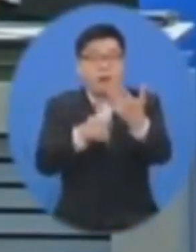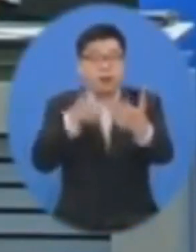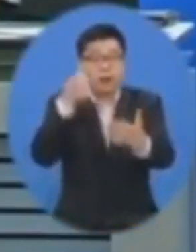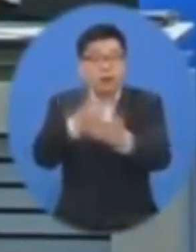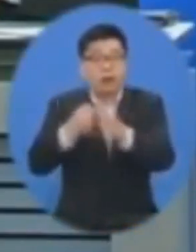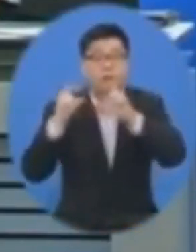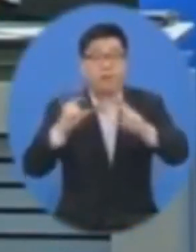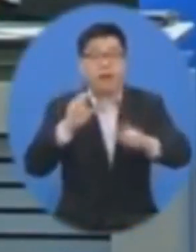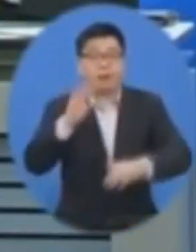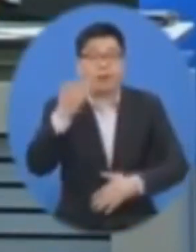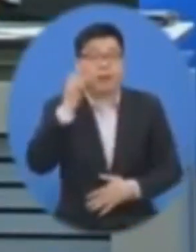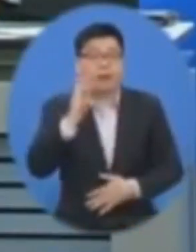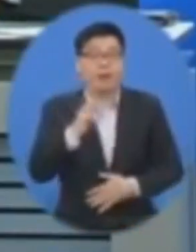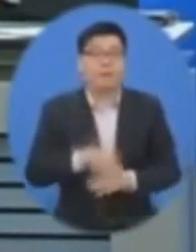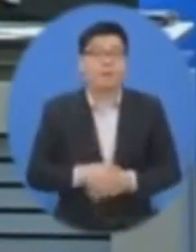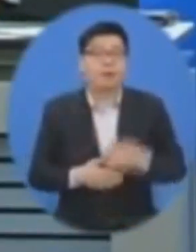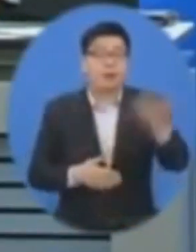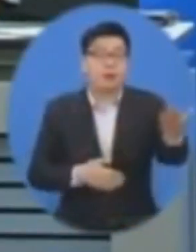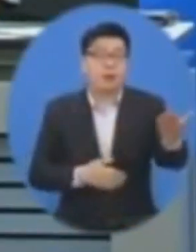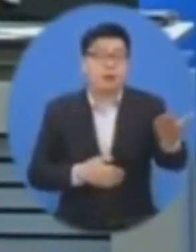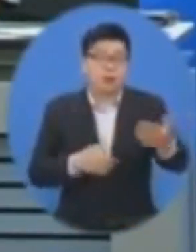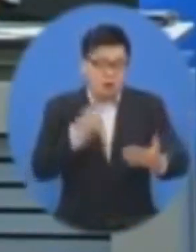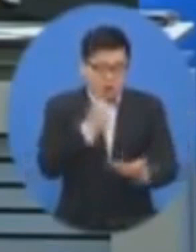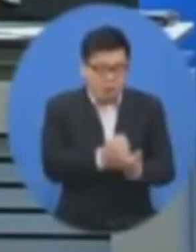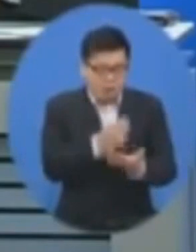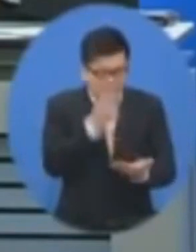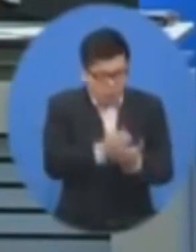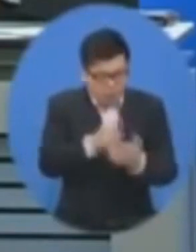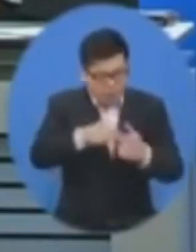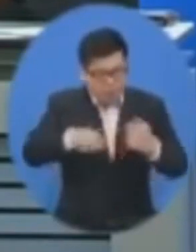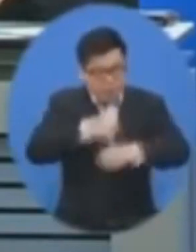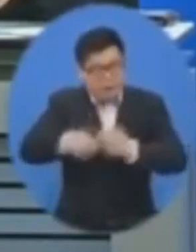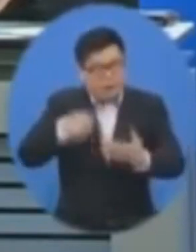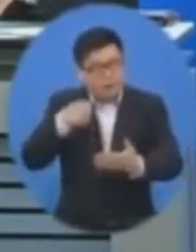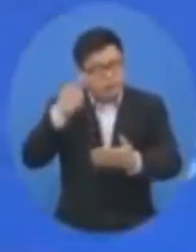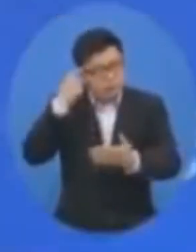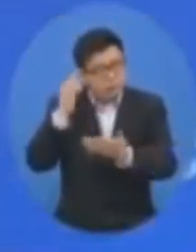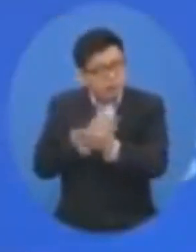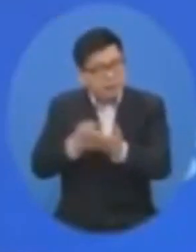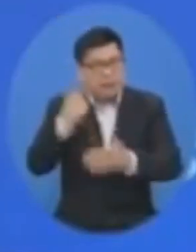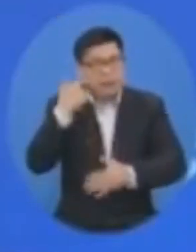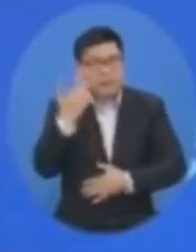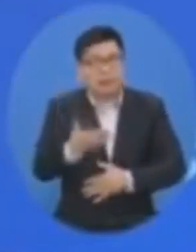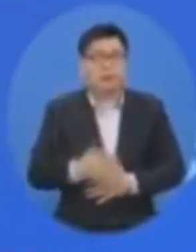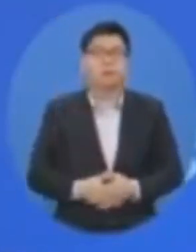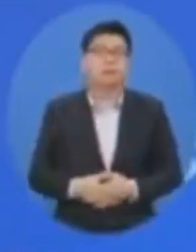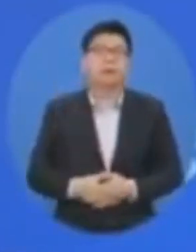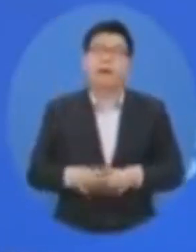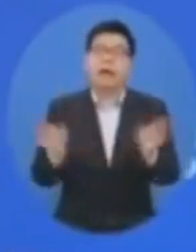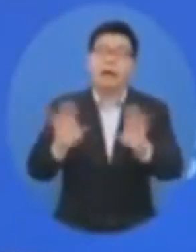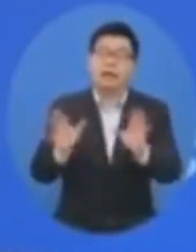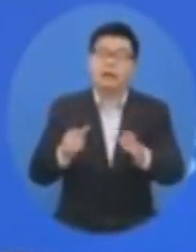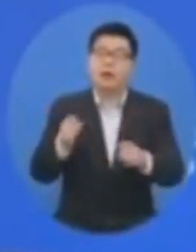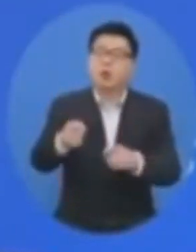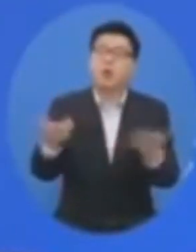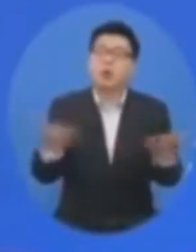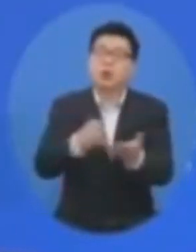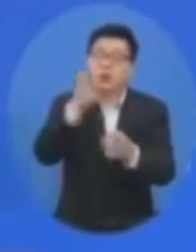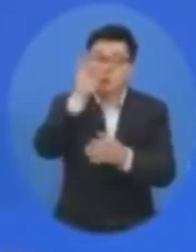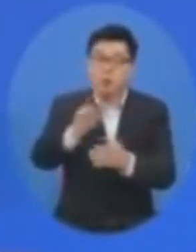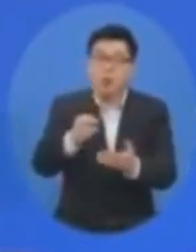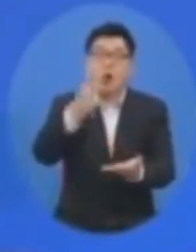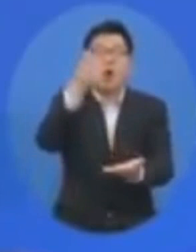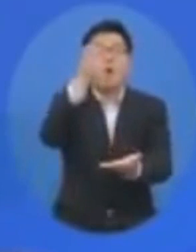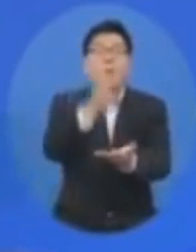있습니다. 후보께서 법을 너무 자의적으로 해석하시는 거 아닙니까? 법을 자의적으로 해석하는 게 아니라 그 사건은